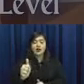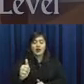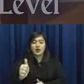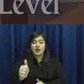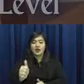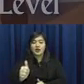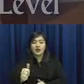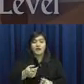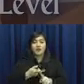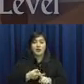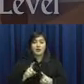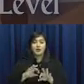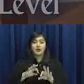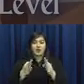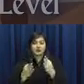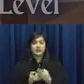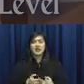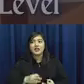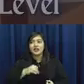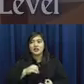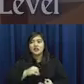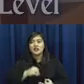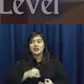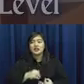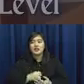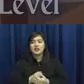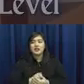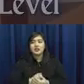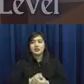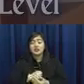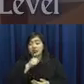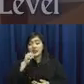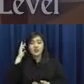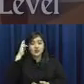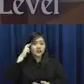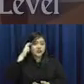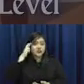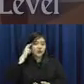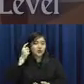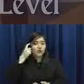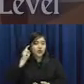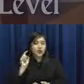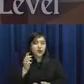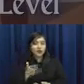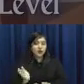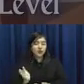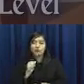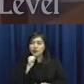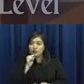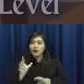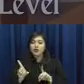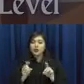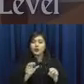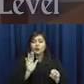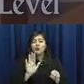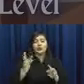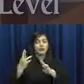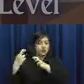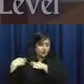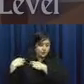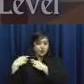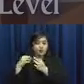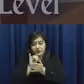leader talaga. Yeah. Andun, kaya nga may cellphone para yeah. i-monitor the moment na wala ka, eh, at